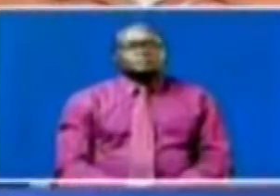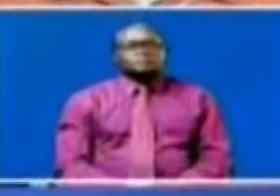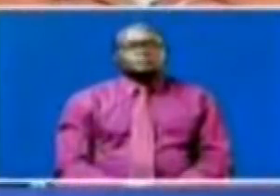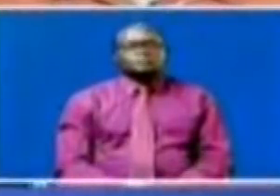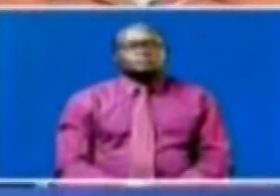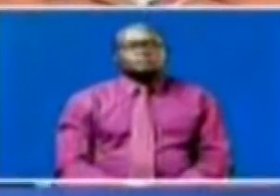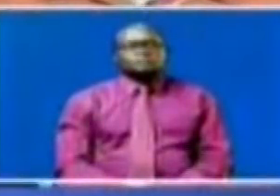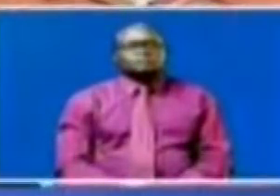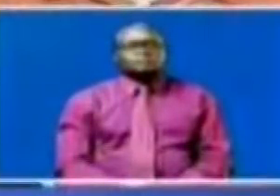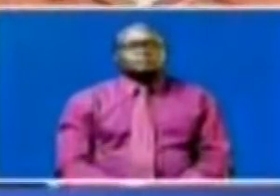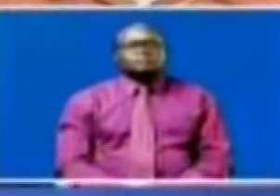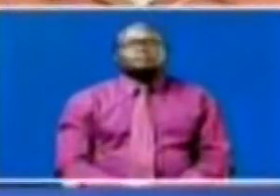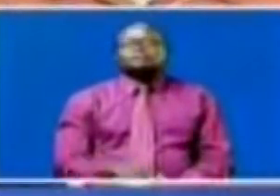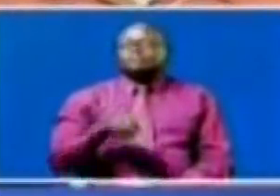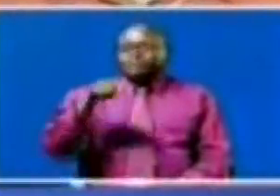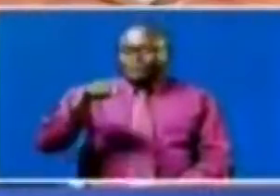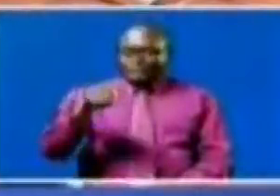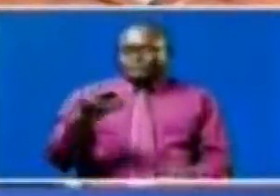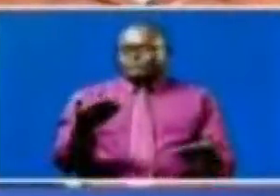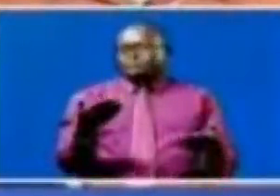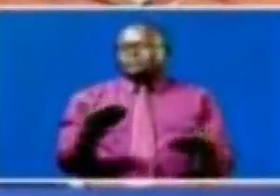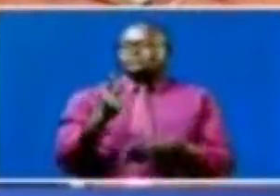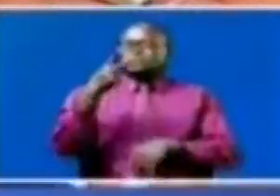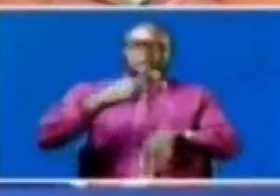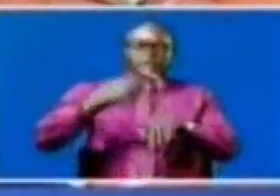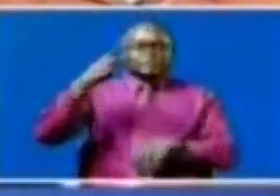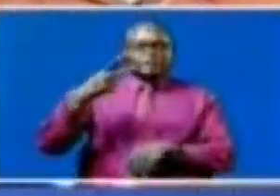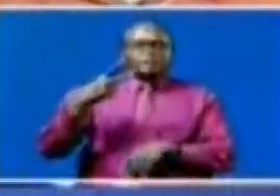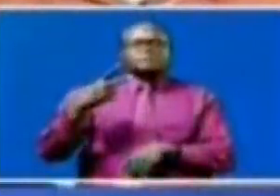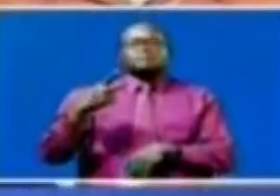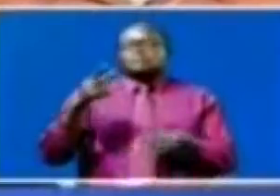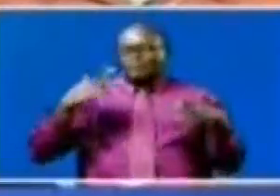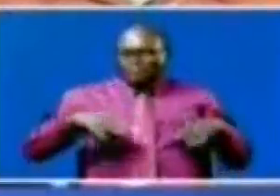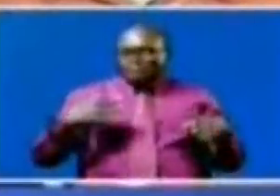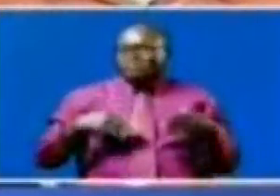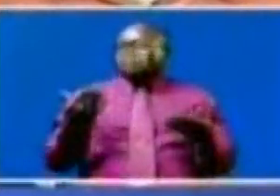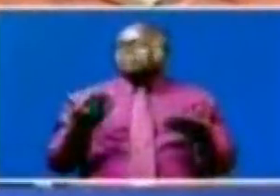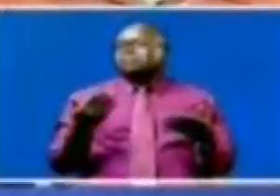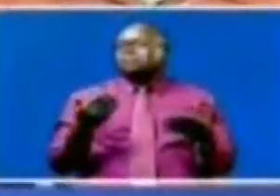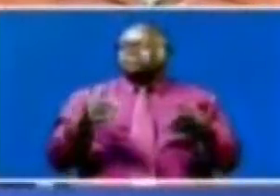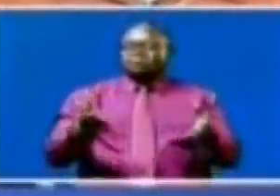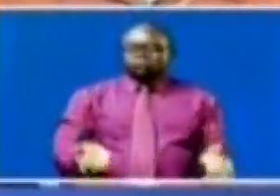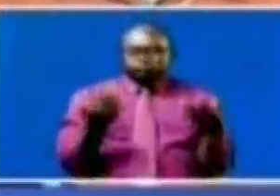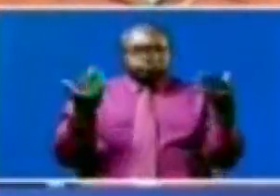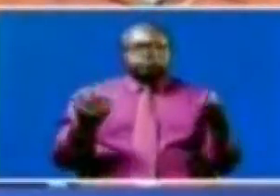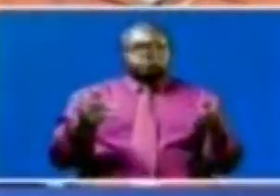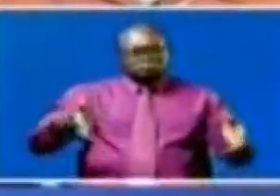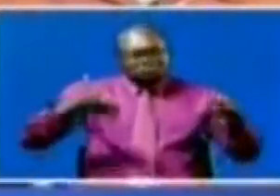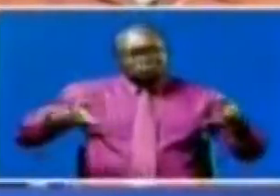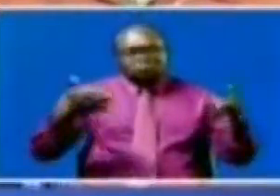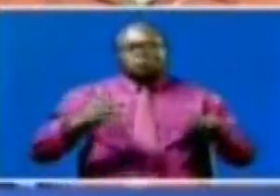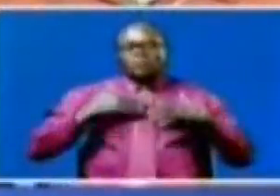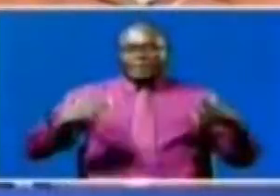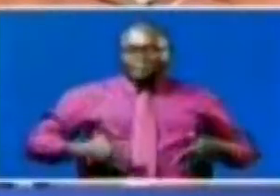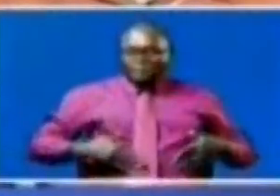Hii kafara tumetoa hapa ni mara mbili ya wafu kwa sababu alifufuliwa.